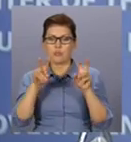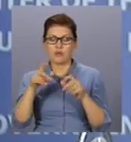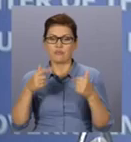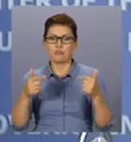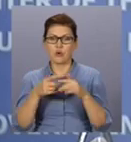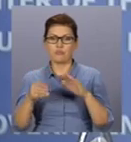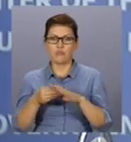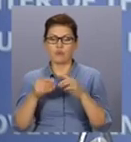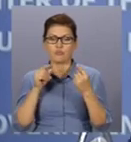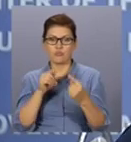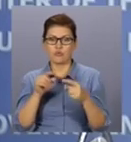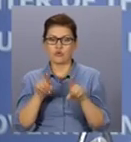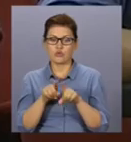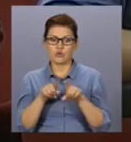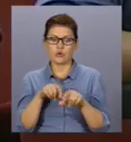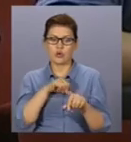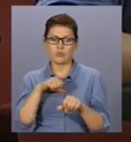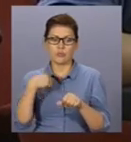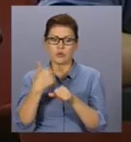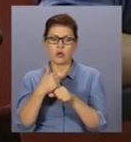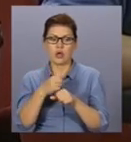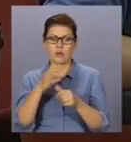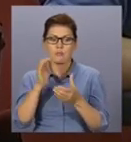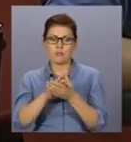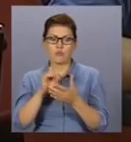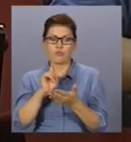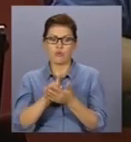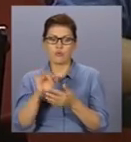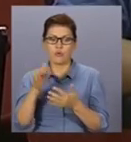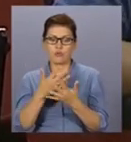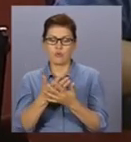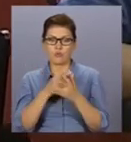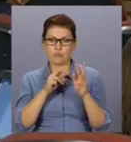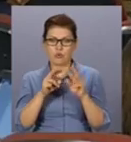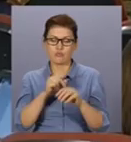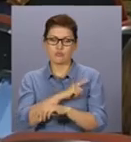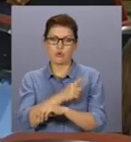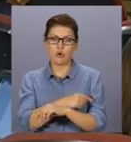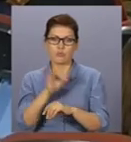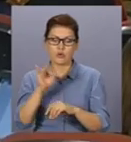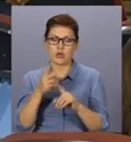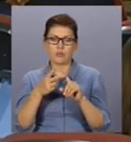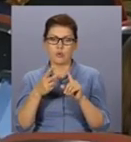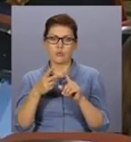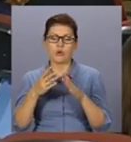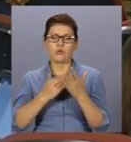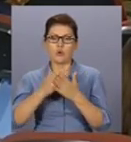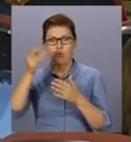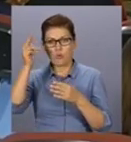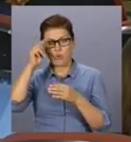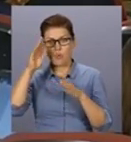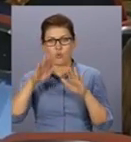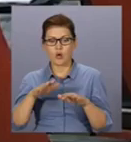ведомство жемқорлықпен күресу үшін ең алдымен таныс тамырға тосқауыл қойып, қоғамдық бақылауды күшейтпек. Екіншіден жоғары оқу